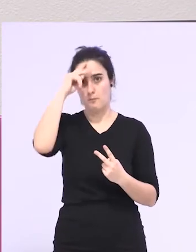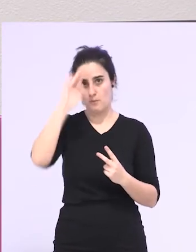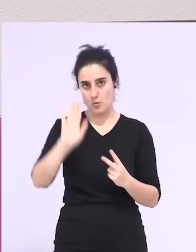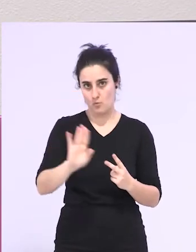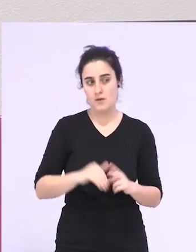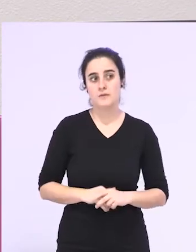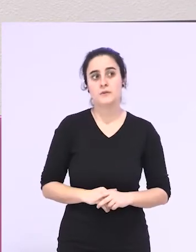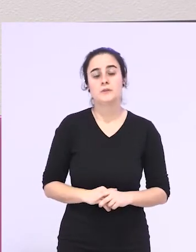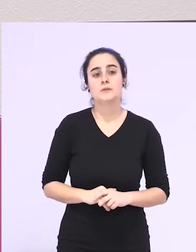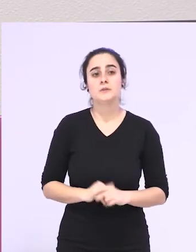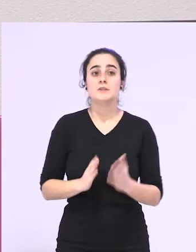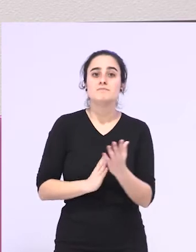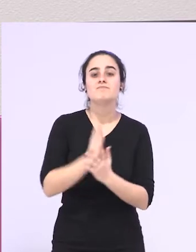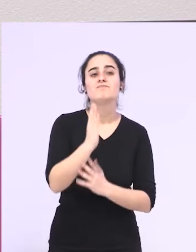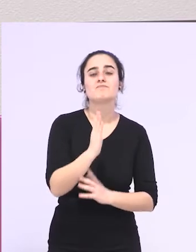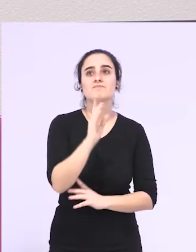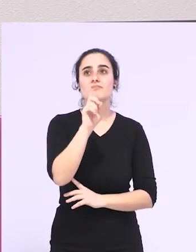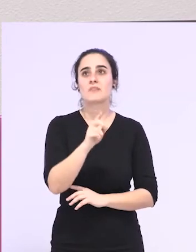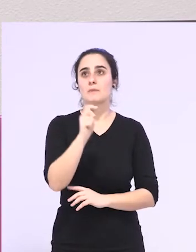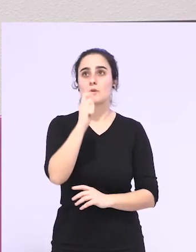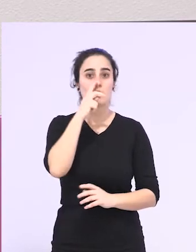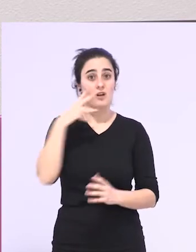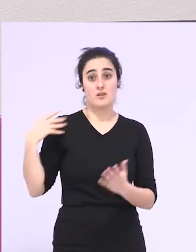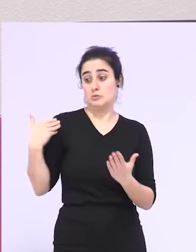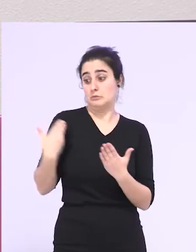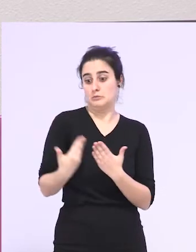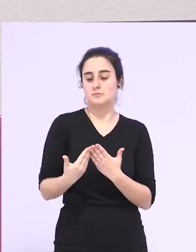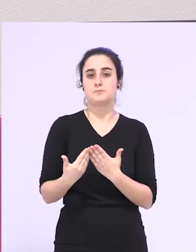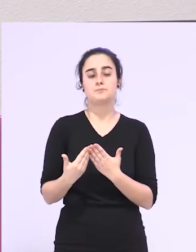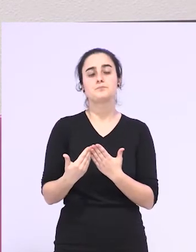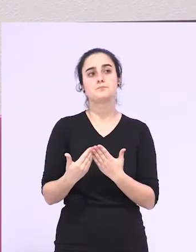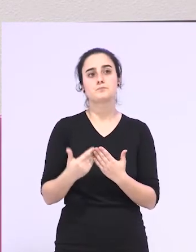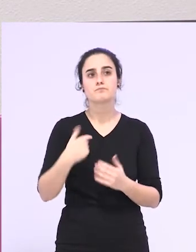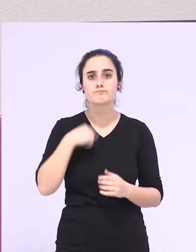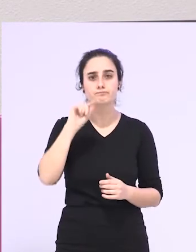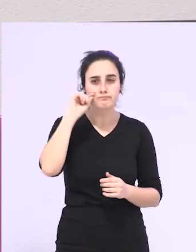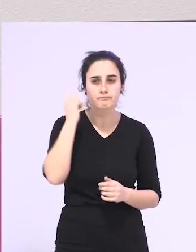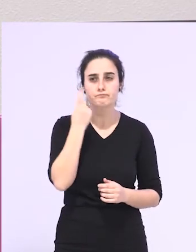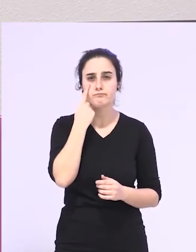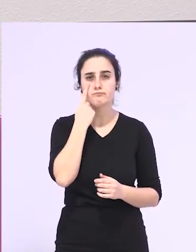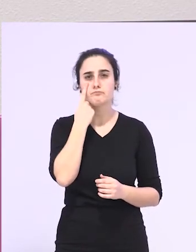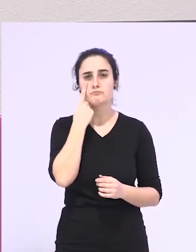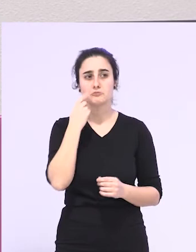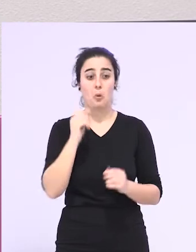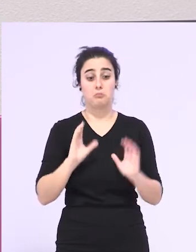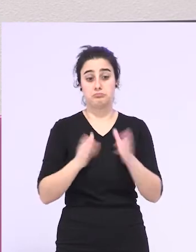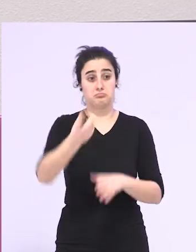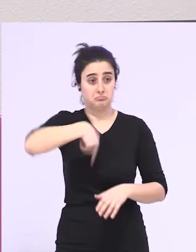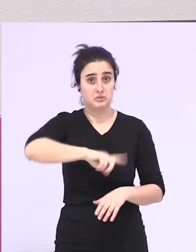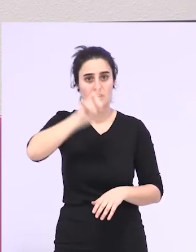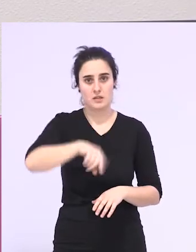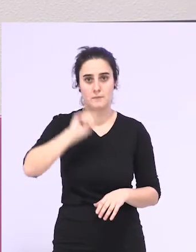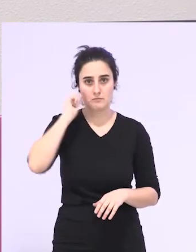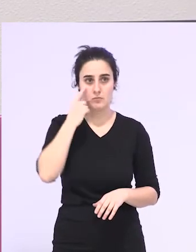batetikan, azkenengo urtetan, bai sumatu dut, edo dugu, orokorrean uste dut, imaginatzeetan